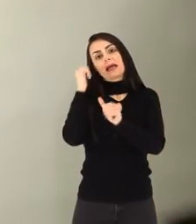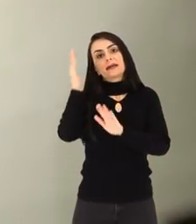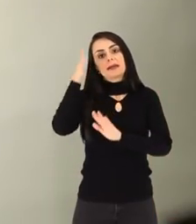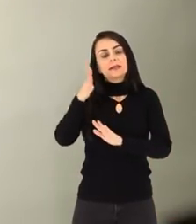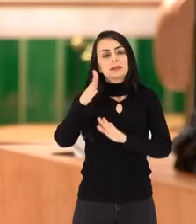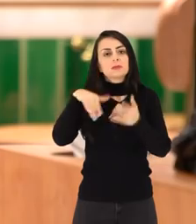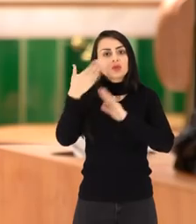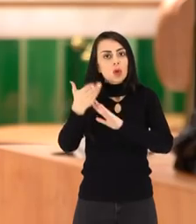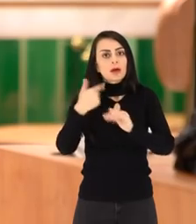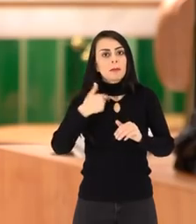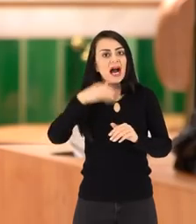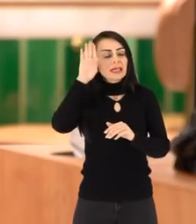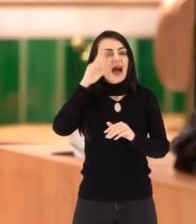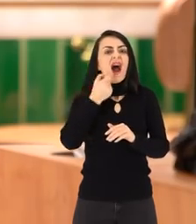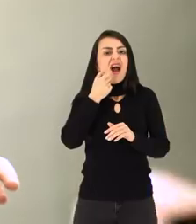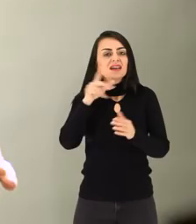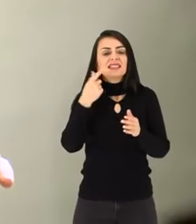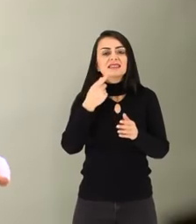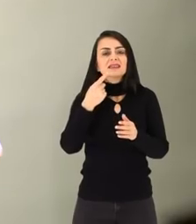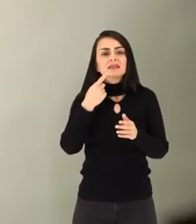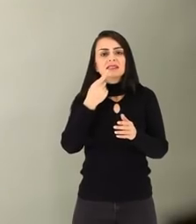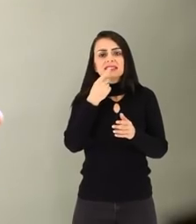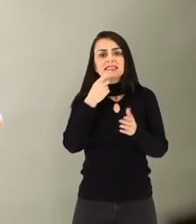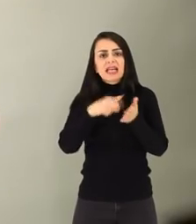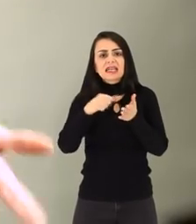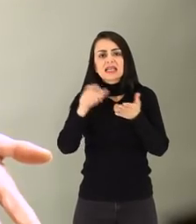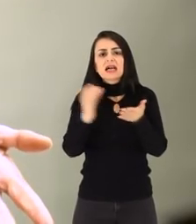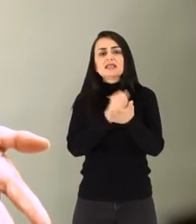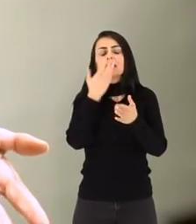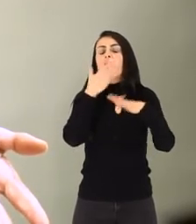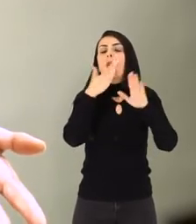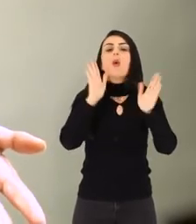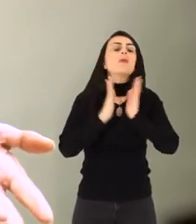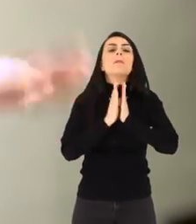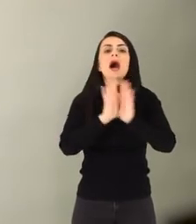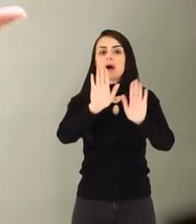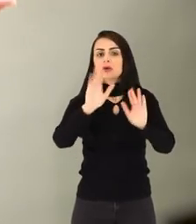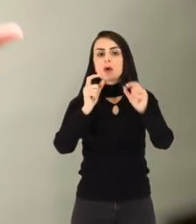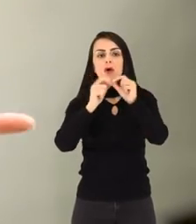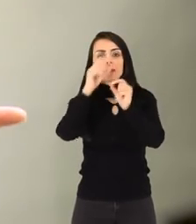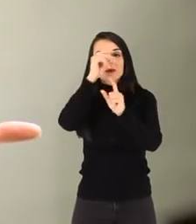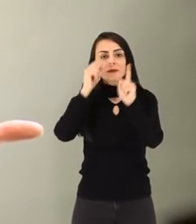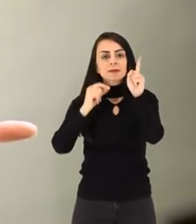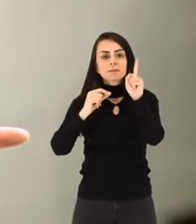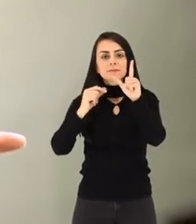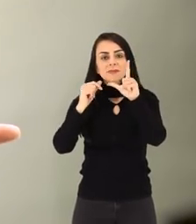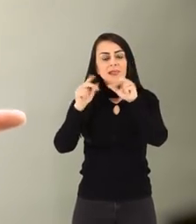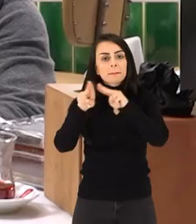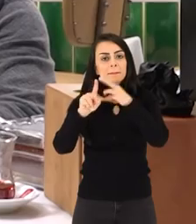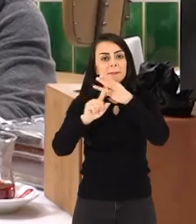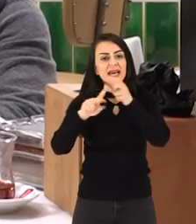tarihe girdim. Bayağı yani, tekrar Ankara'ya falan. Pardon, olur mu ya? Bilkent'e girdim. Aslında Bilkent öğrencisiydim